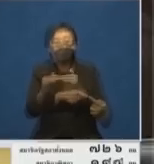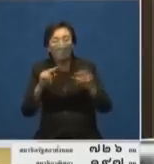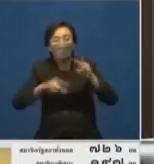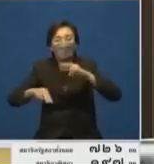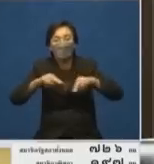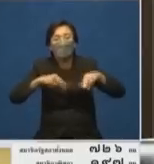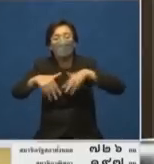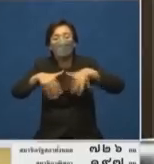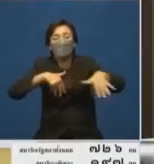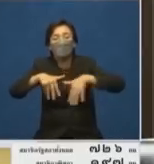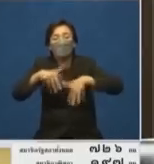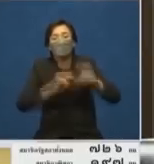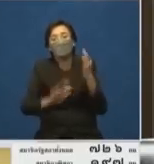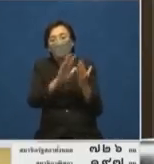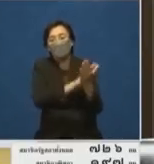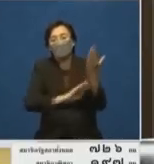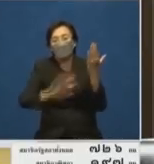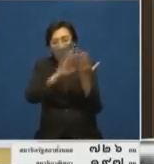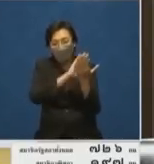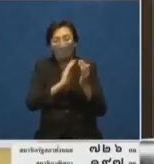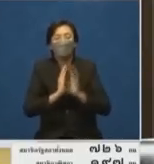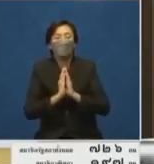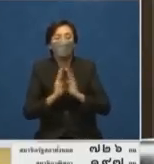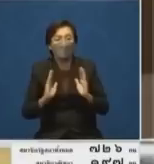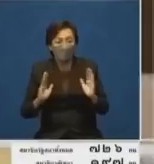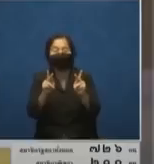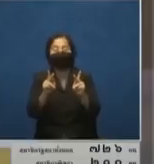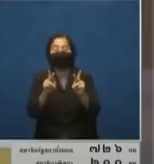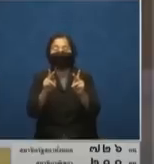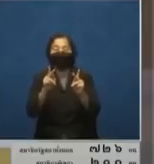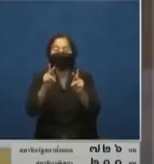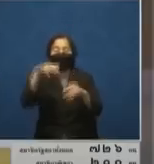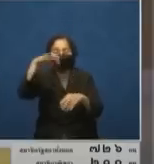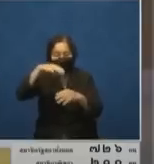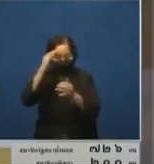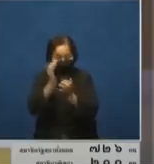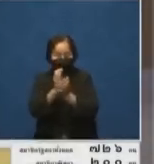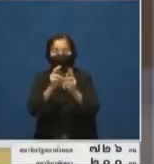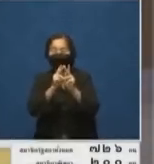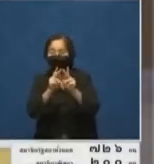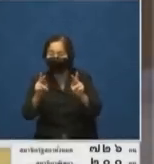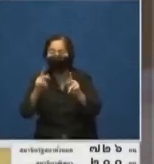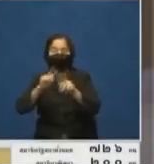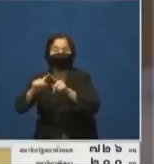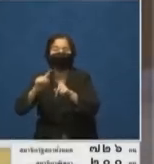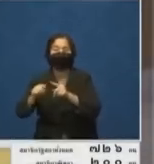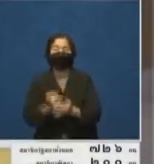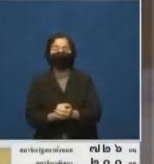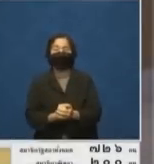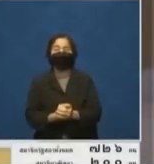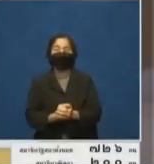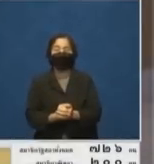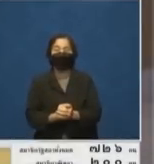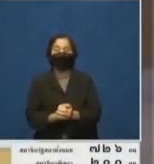ถึงขั้นว่าให้มีแยกเป็นแท่งมีแท่งสอบสวนมาต่างหากไม่ใช่นะ ครับ เพียงแต่ได้ร้องให้มันเป็นอิสระ โดย1 2 3 4